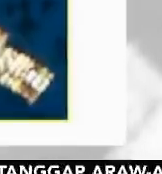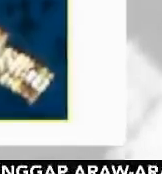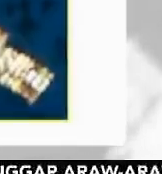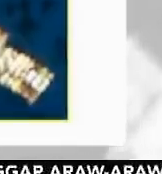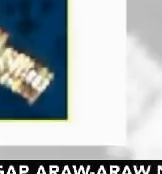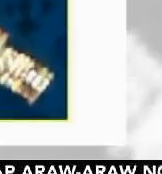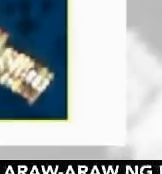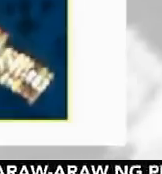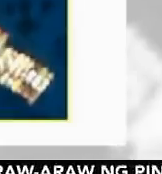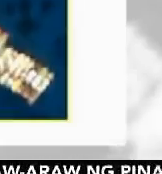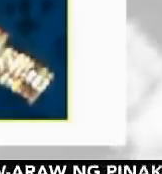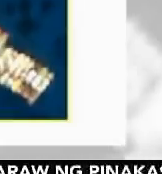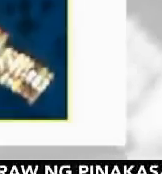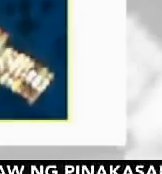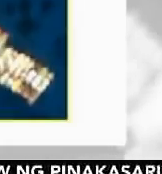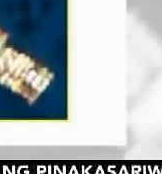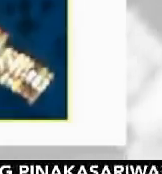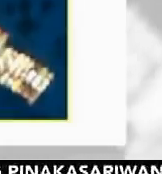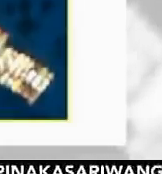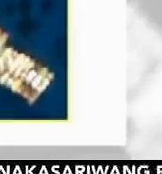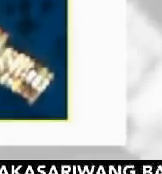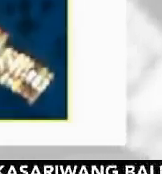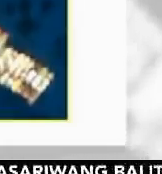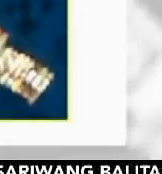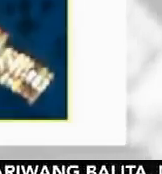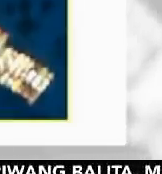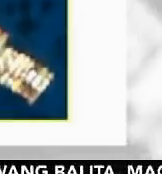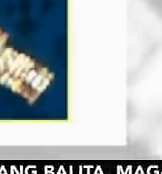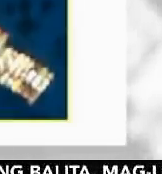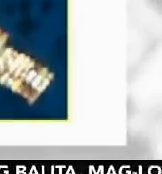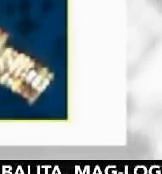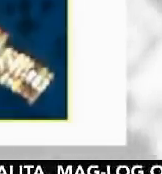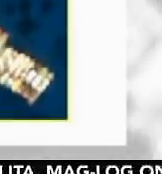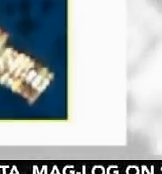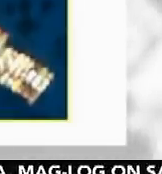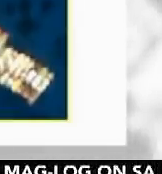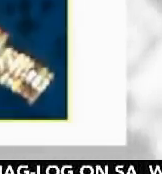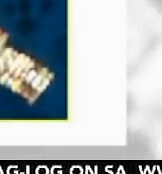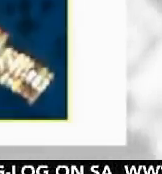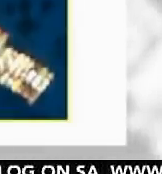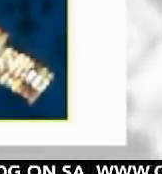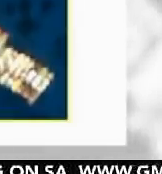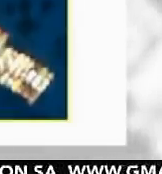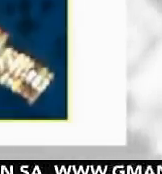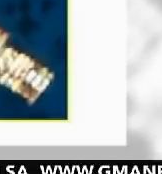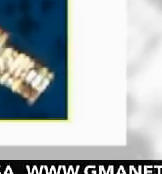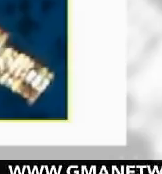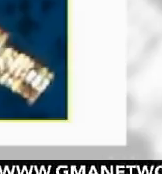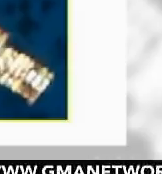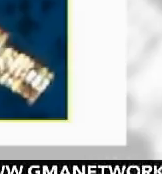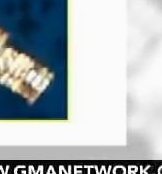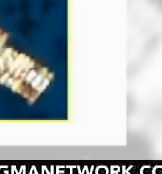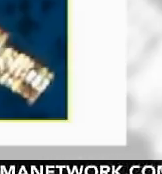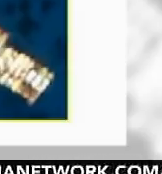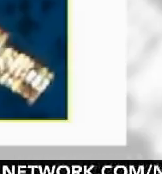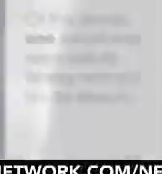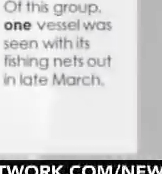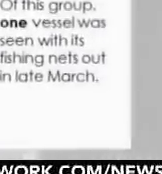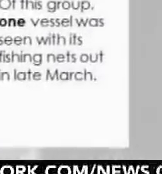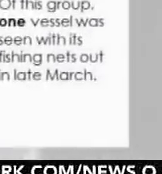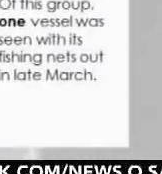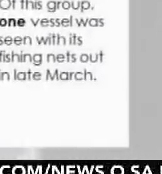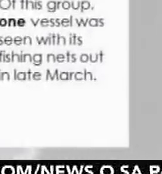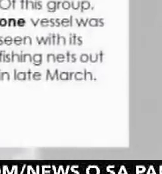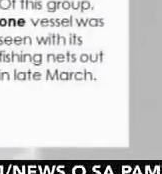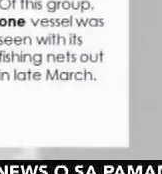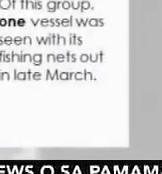ganitong posisyon, imposible raw na nangingisda ang mga barkong ito. Ang mga barkong yan, dumadami pa ng dumadami. At sa pagsapit